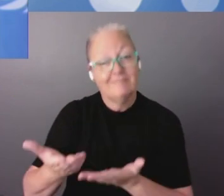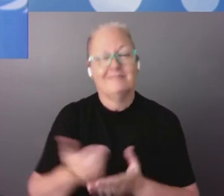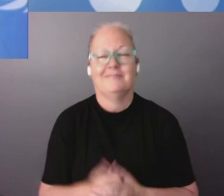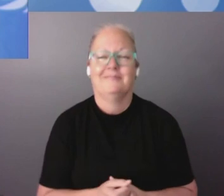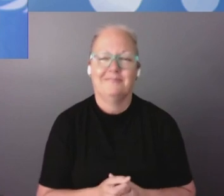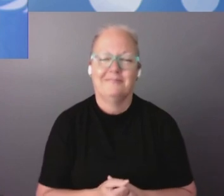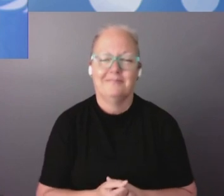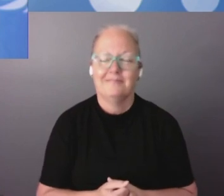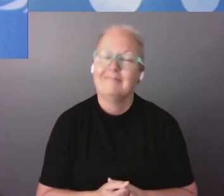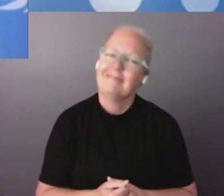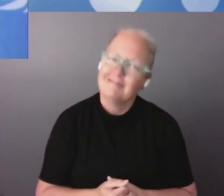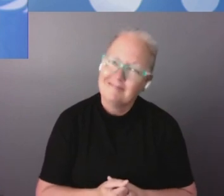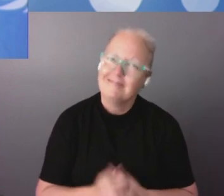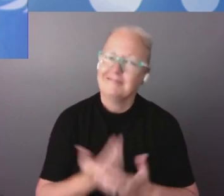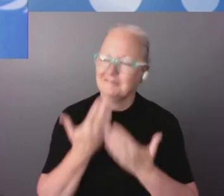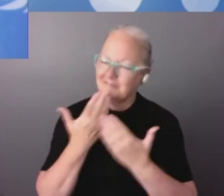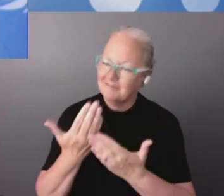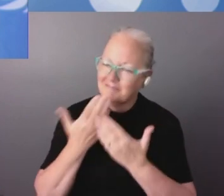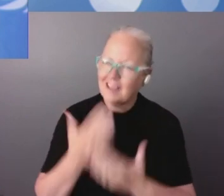组织的负责人。